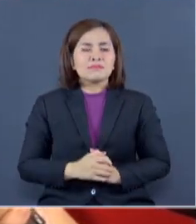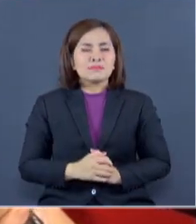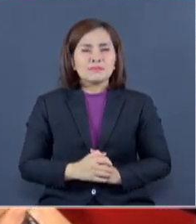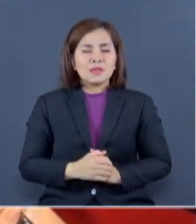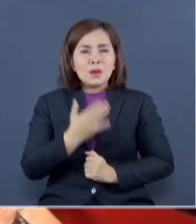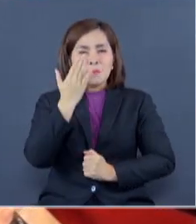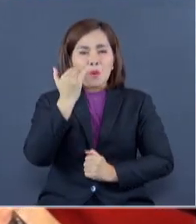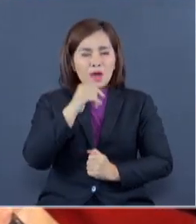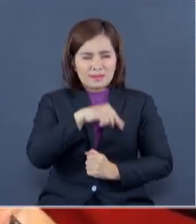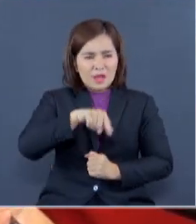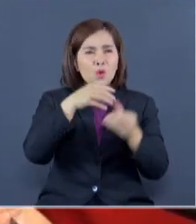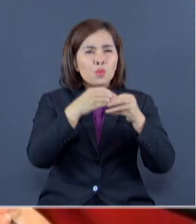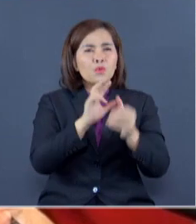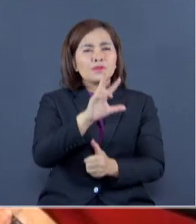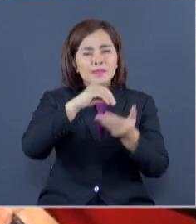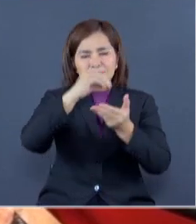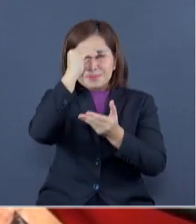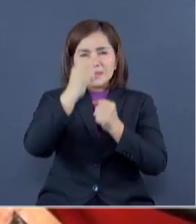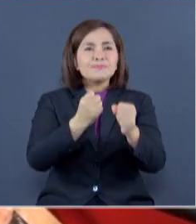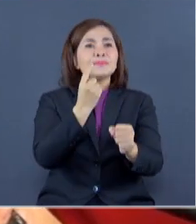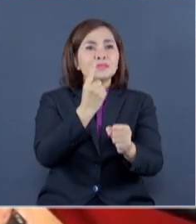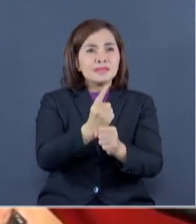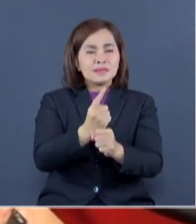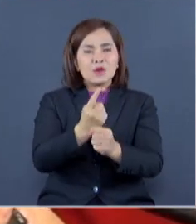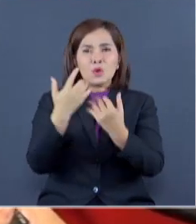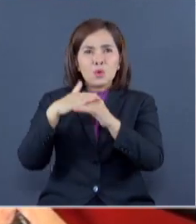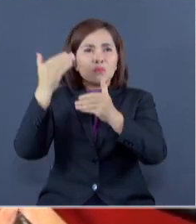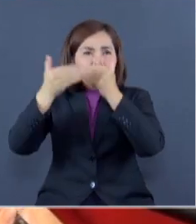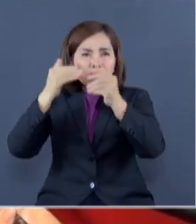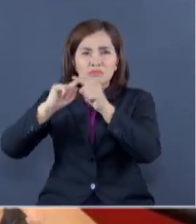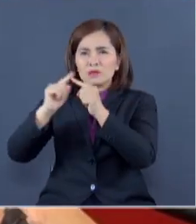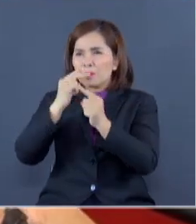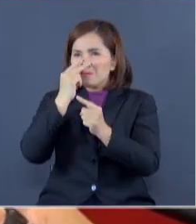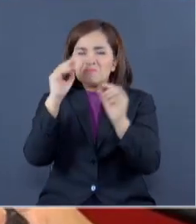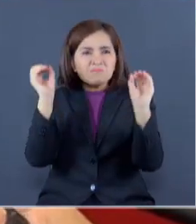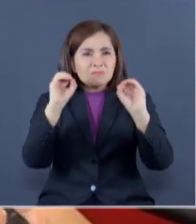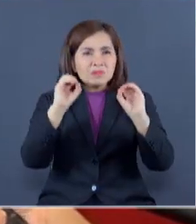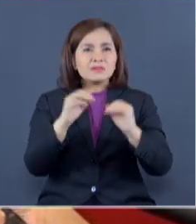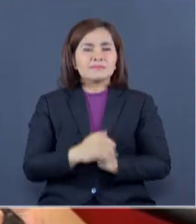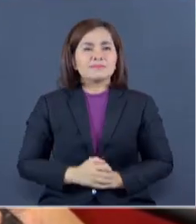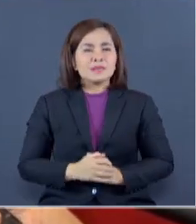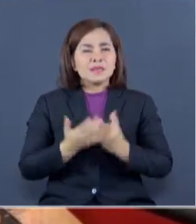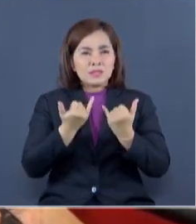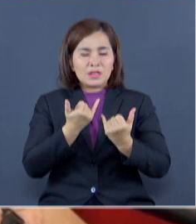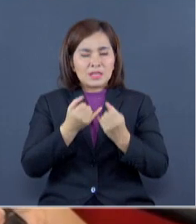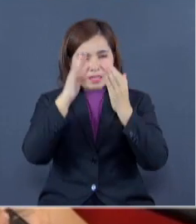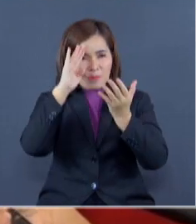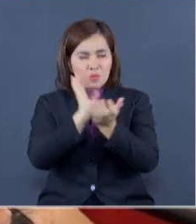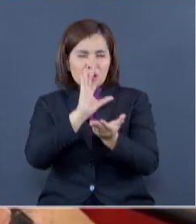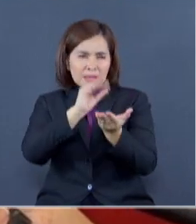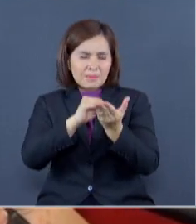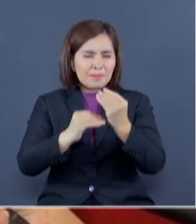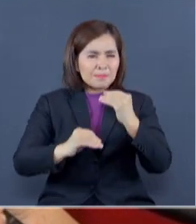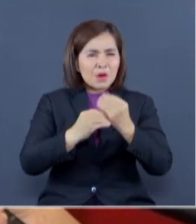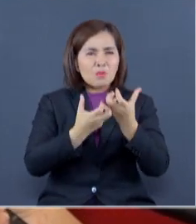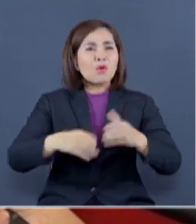ให้การว่าเป็นเด็กปีหนึ่งนะครับยังไม่มีโอกาสที่จะมีได้ร่วมหรือว่าเห็นพฤติการเหล่านี้มาก่อนแต่ว่าตอนนี้กำลังรวบรวมหลักฐานอยู่ก็ขอให้ดูละเอียด